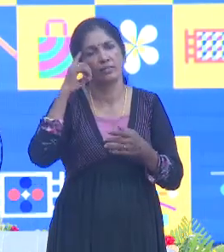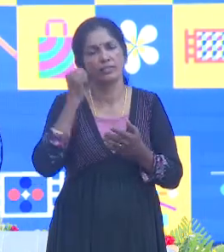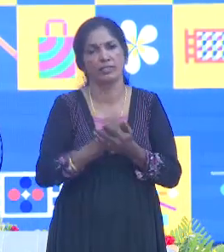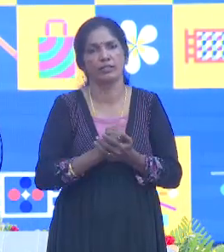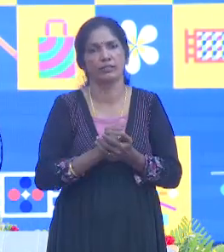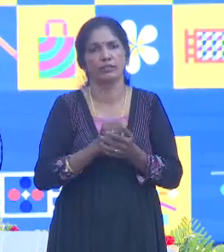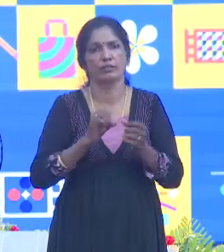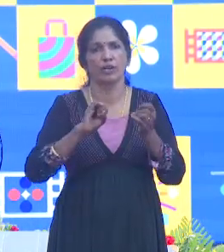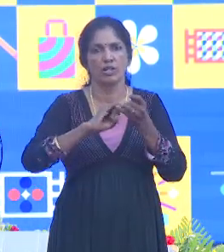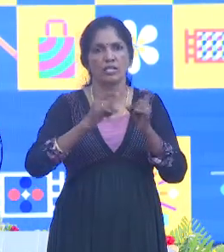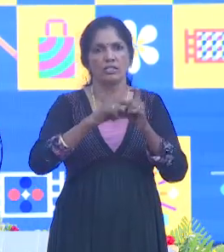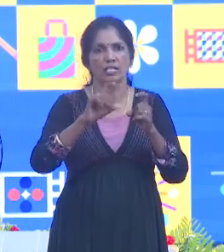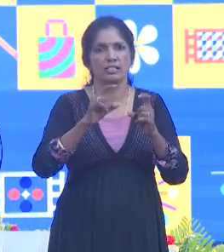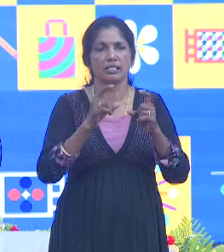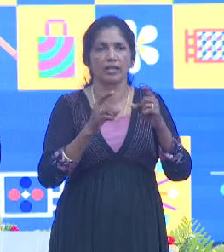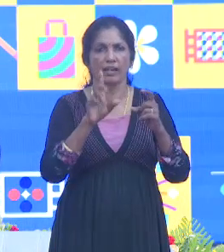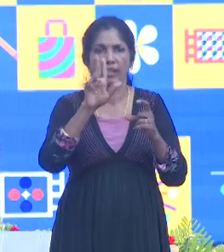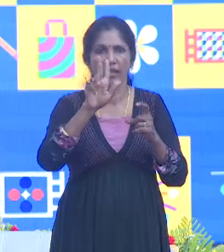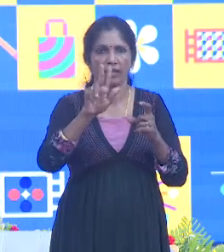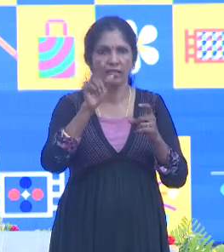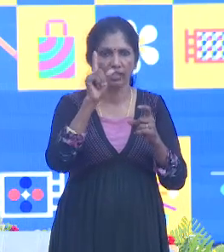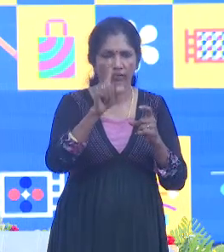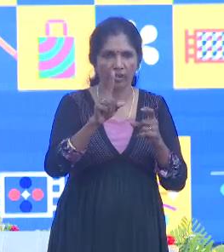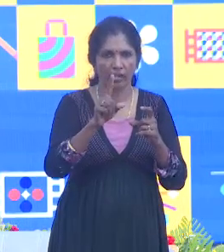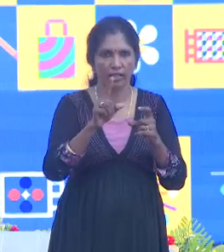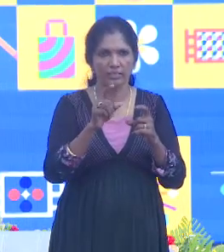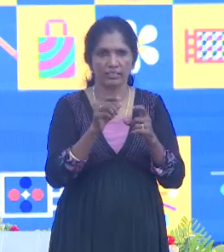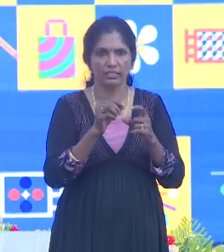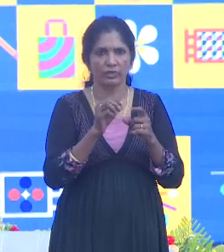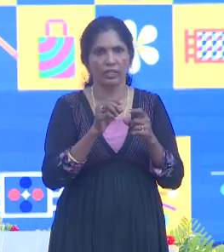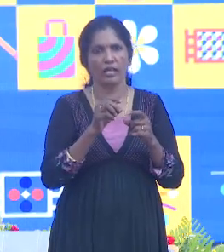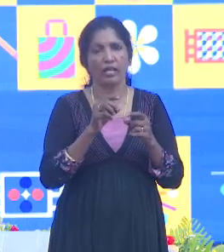സെക്ഷൻ 81 അനുസരിച്ചുള്ള എക്സംഷൻ ഇവിടെ നേരത്തെ സൂചിപ്പിച്ചു.